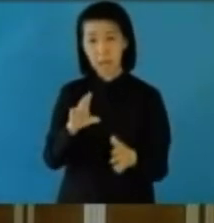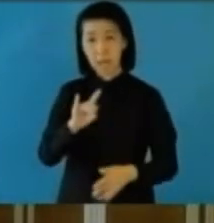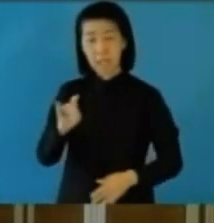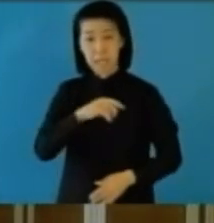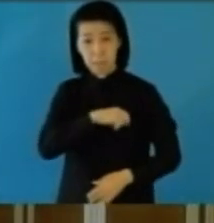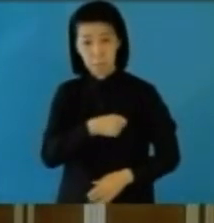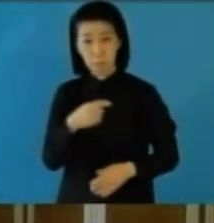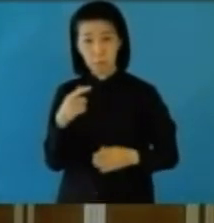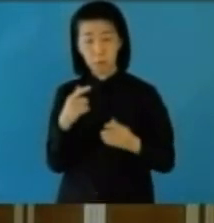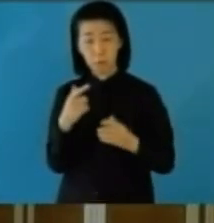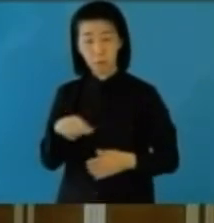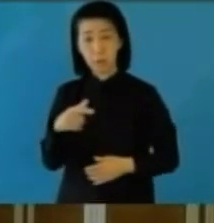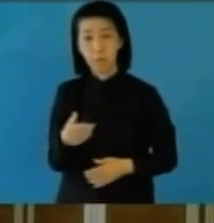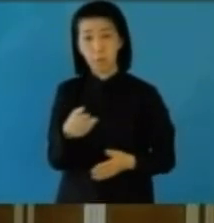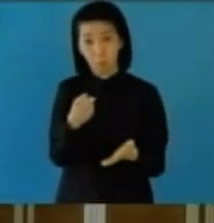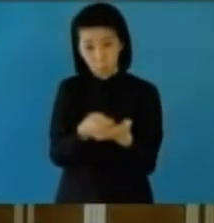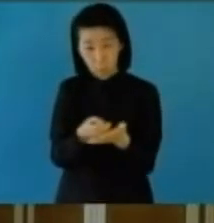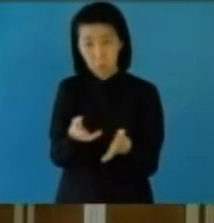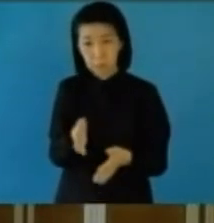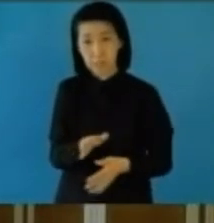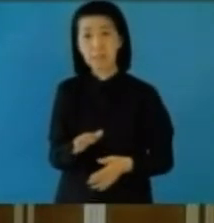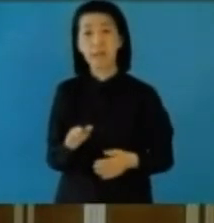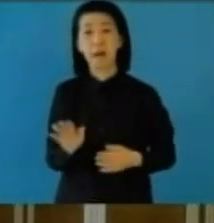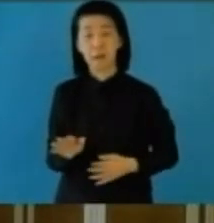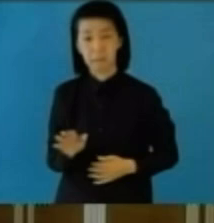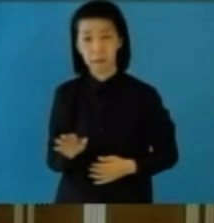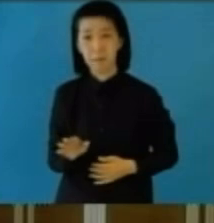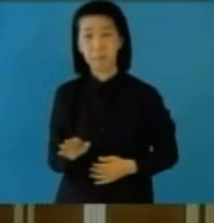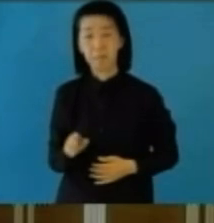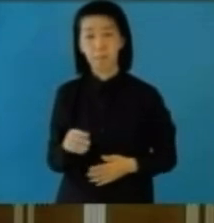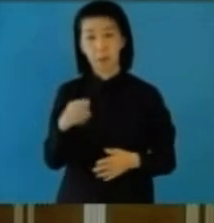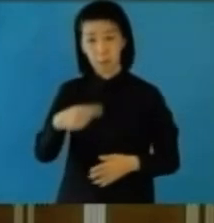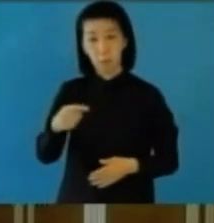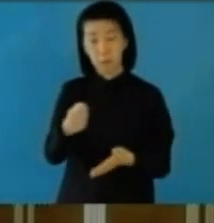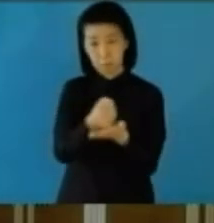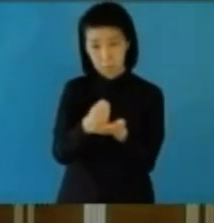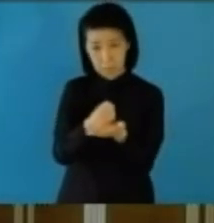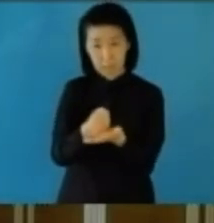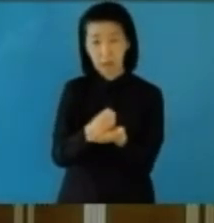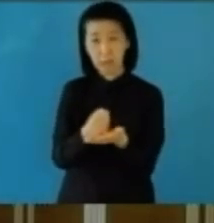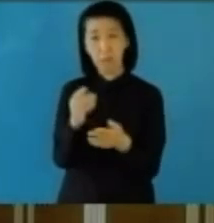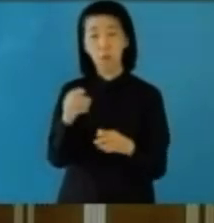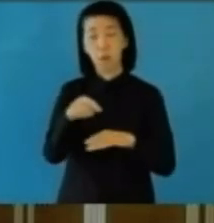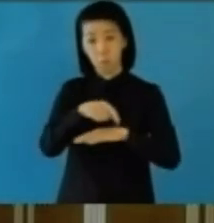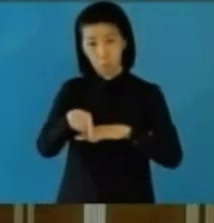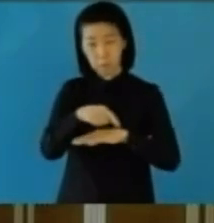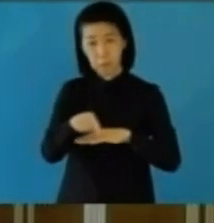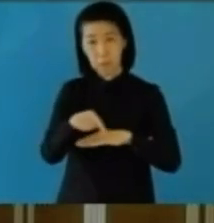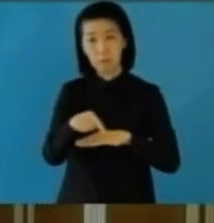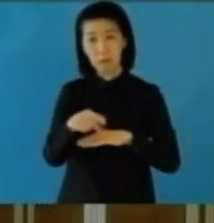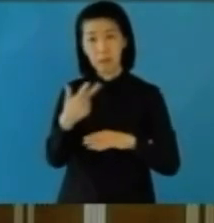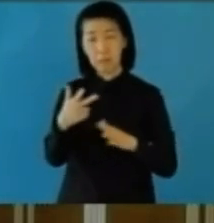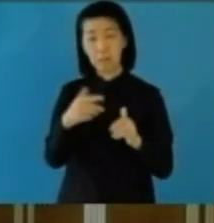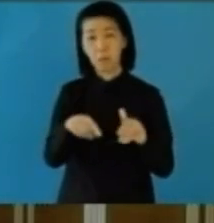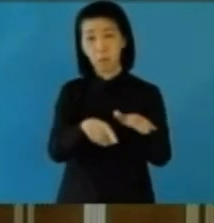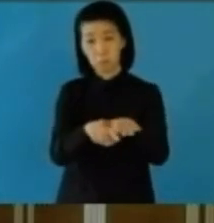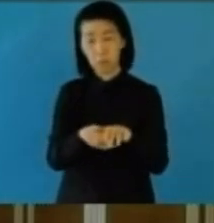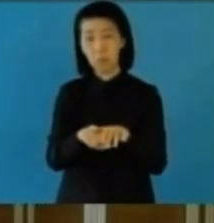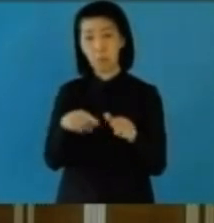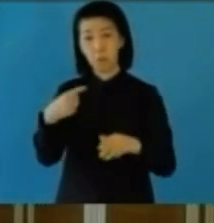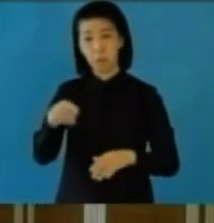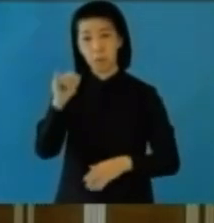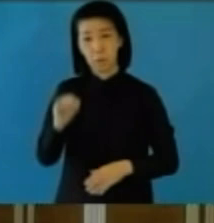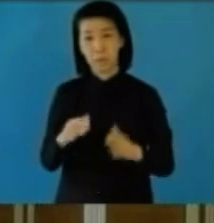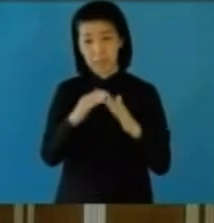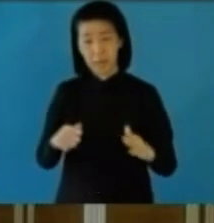から、学齢児童生徒への教育機会確保等の施策は、市町村教育委員会において推進すべきものと考